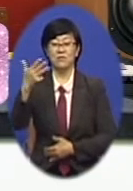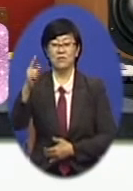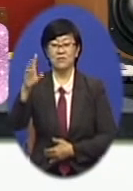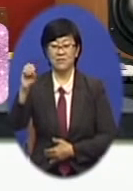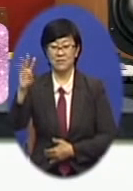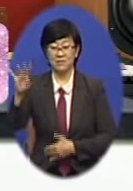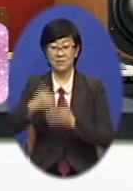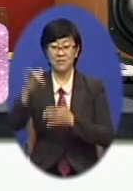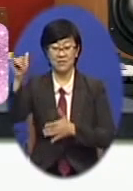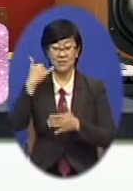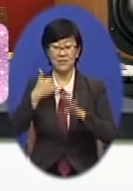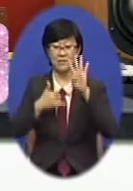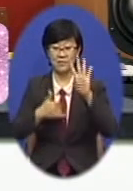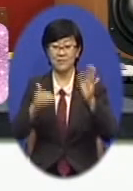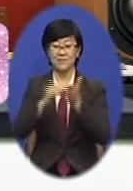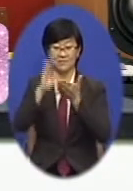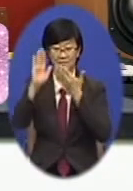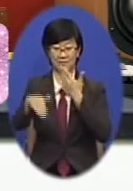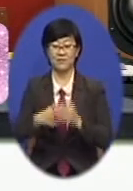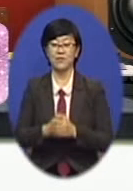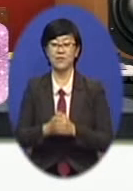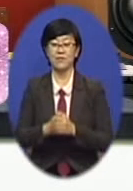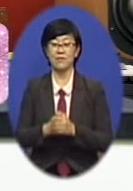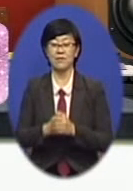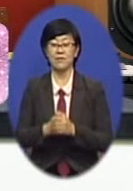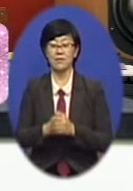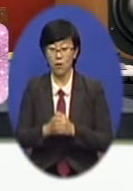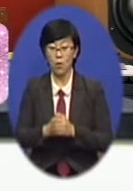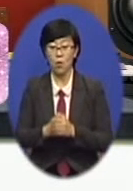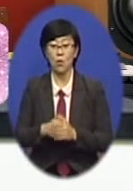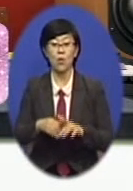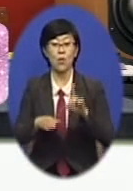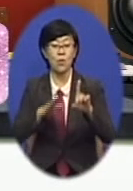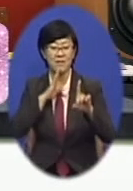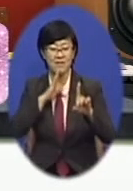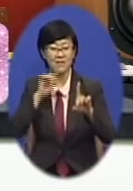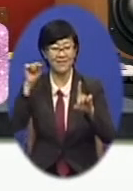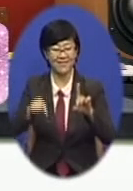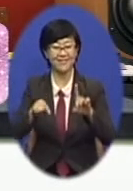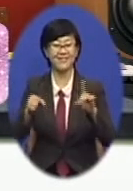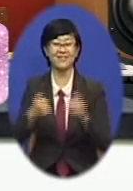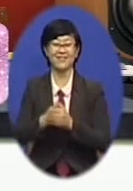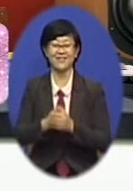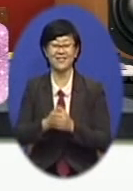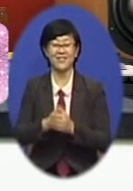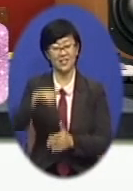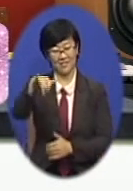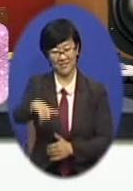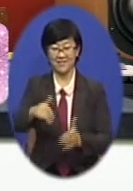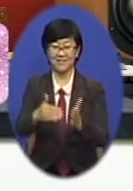060-608-1004번 누르시고 4번 누르신 다음에 아! 이거다! 그리고 번호 누르시고 수화기